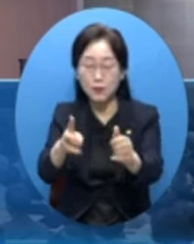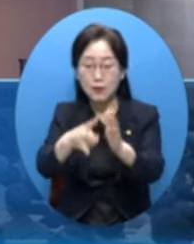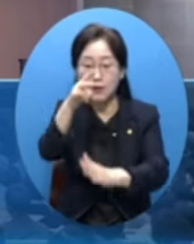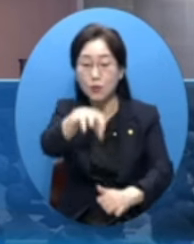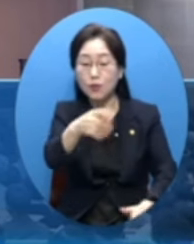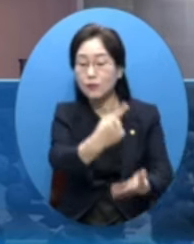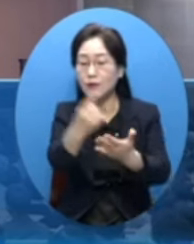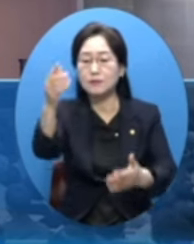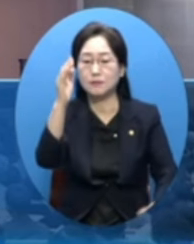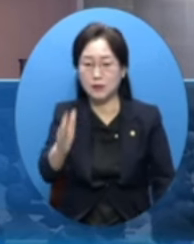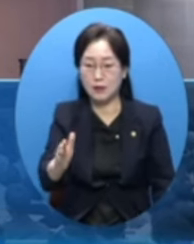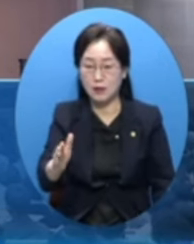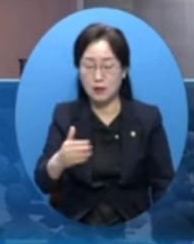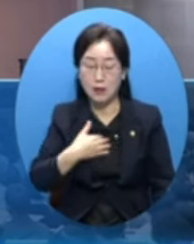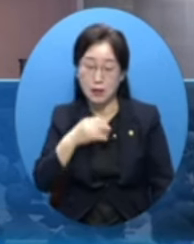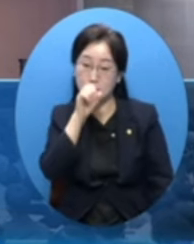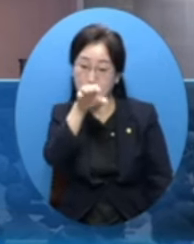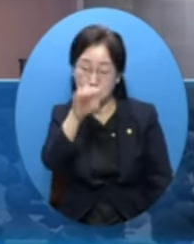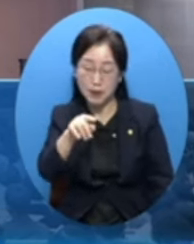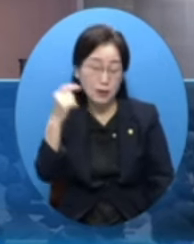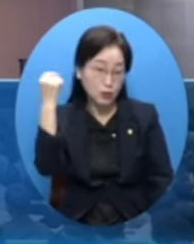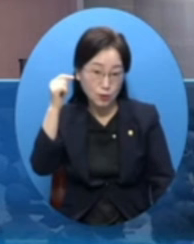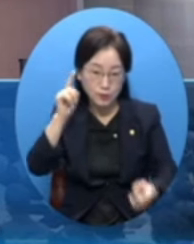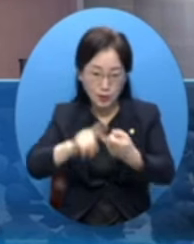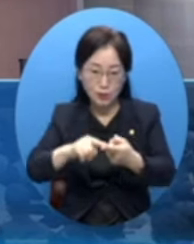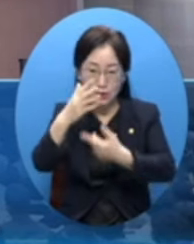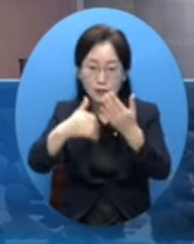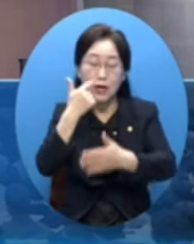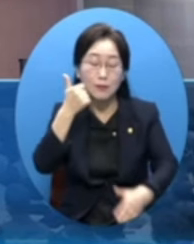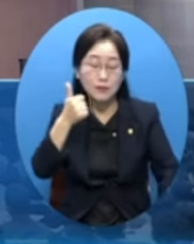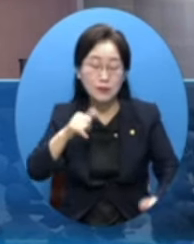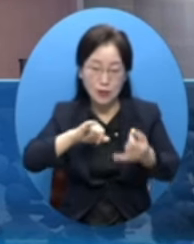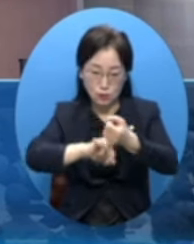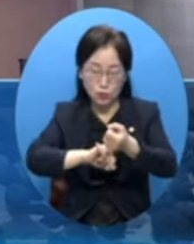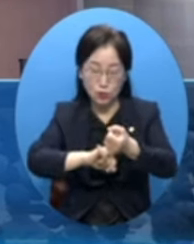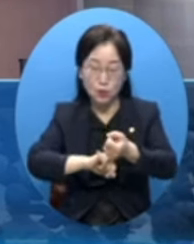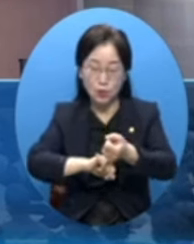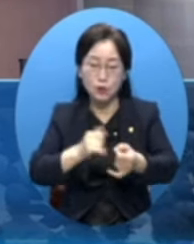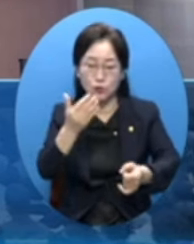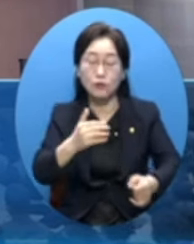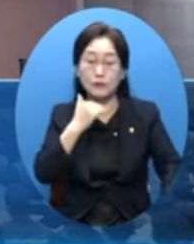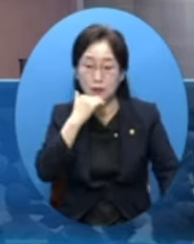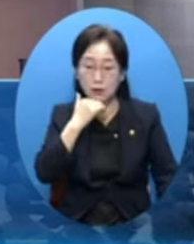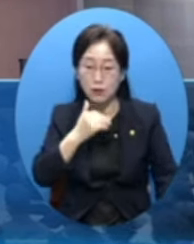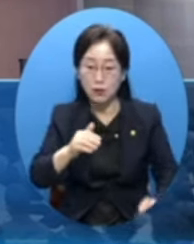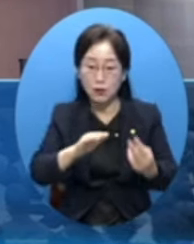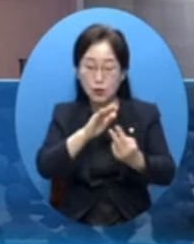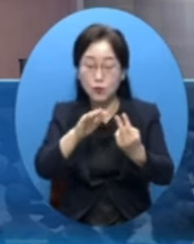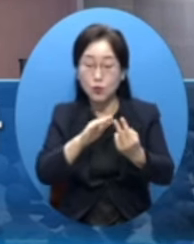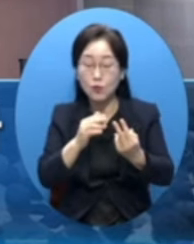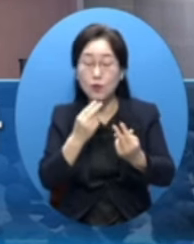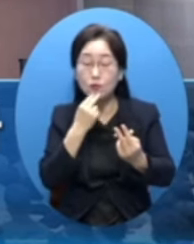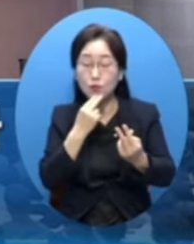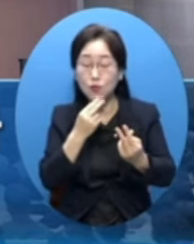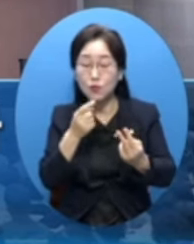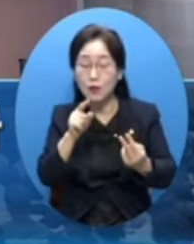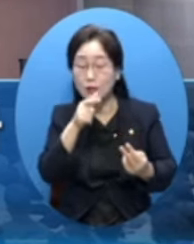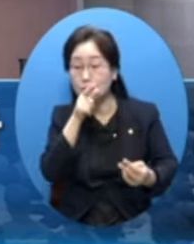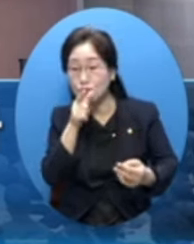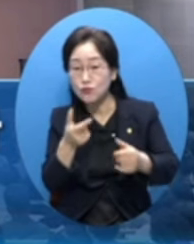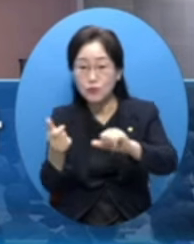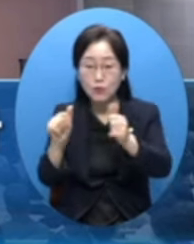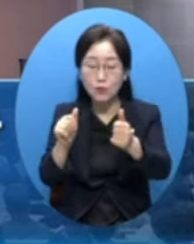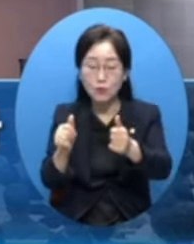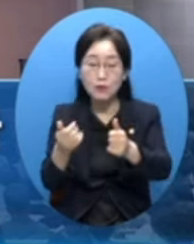떠나지 말고 내게서 들은 바 아버지께서 약속하신 것을 기다리라. 요한은 물로 침례를 베풀었으나 너희는 몇 날이